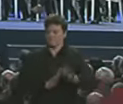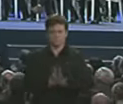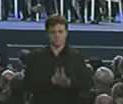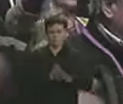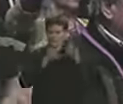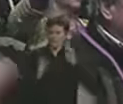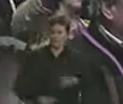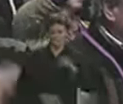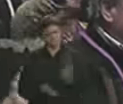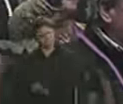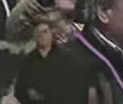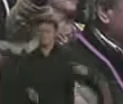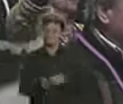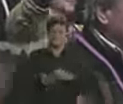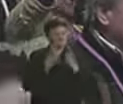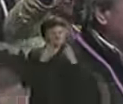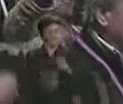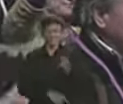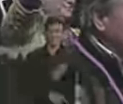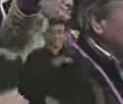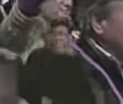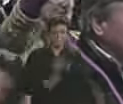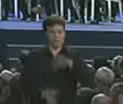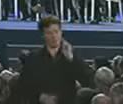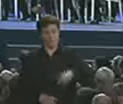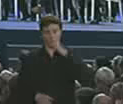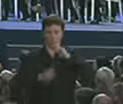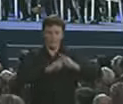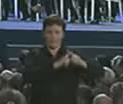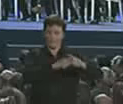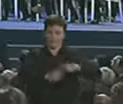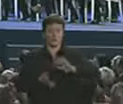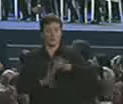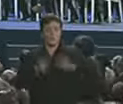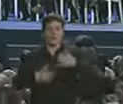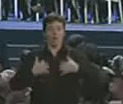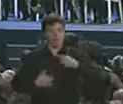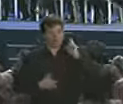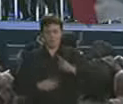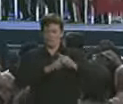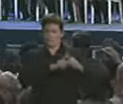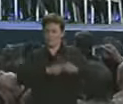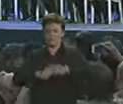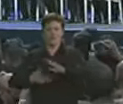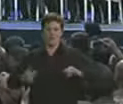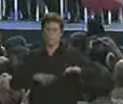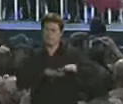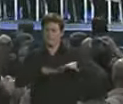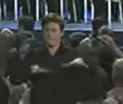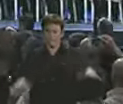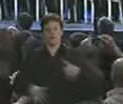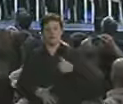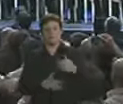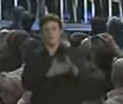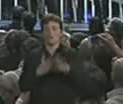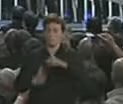de vous dresser, de vous lever. Je vous demande de convaincre tous ceux qui ont besoin d'être convaincus. Je vous demande